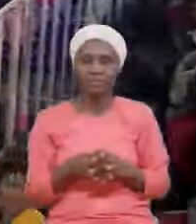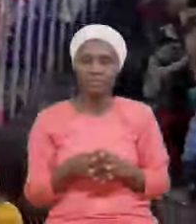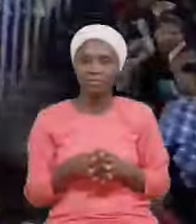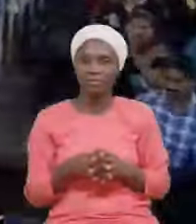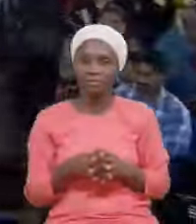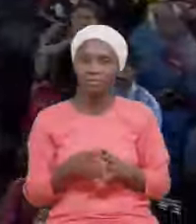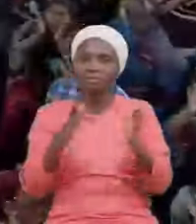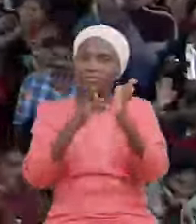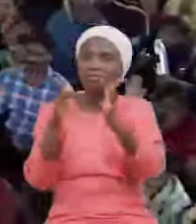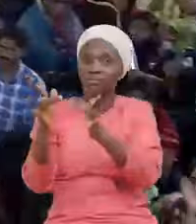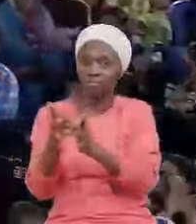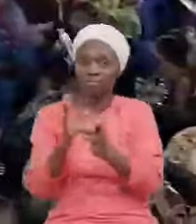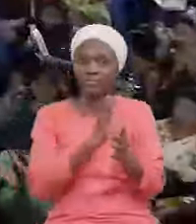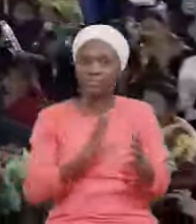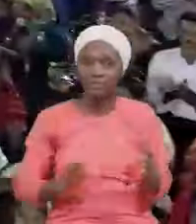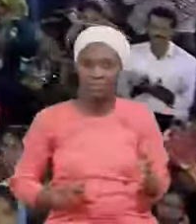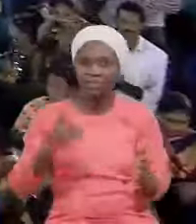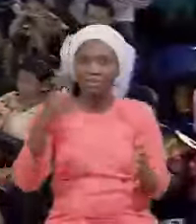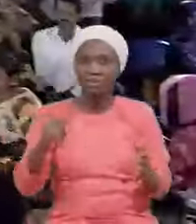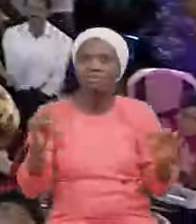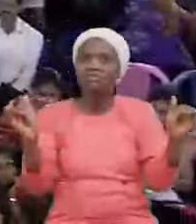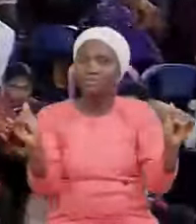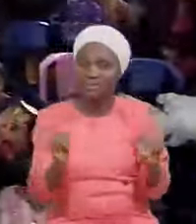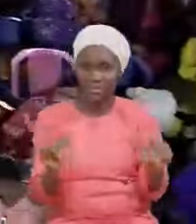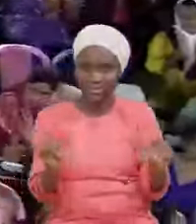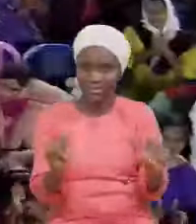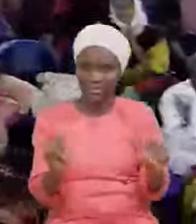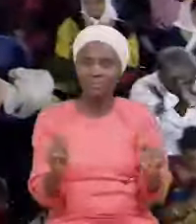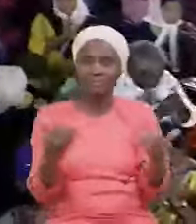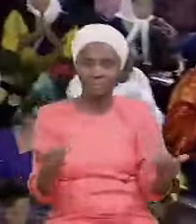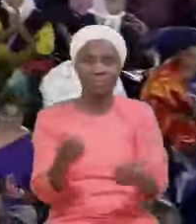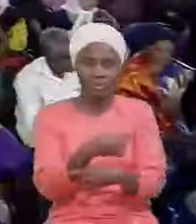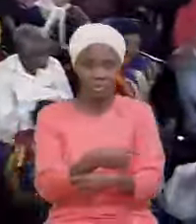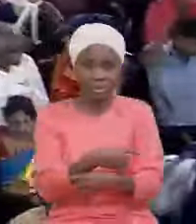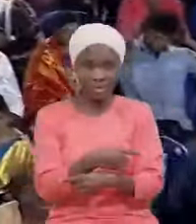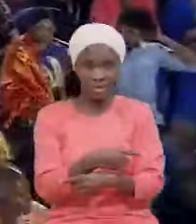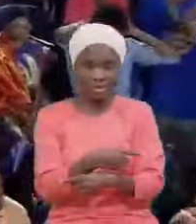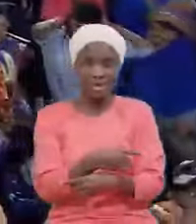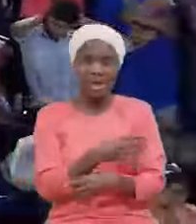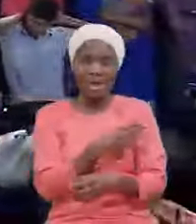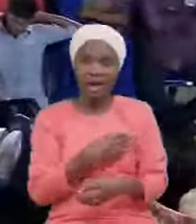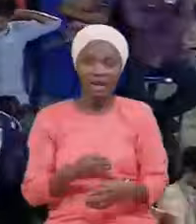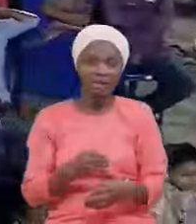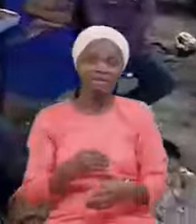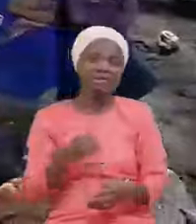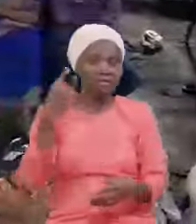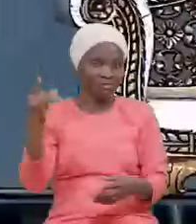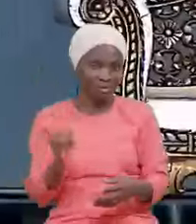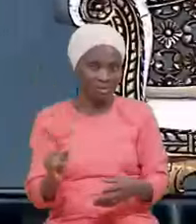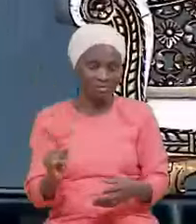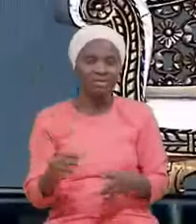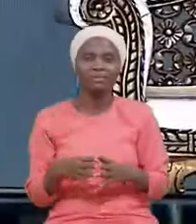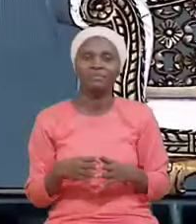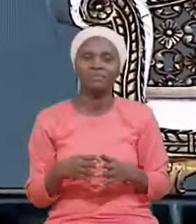చెల్లిద్దాం. Jesus Christ the same. యేసు క్రీస్తు today and forever. నిన్న